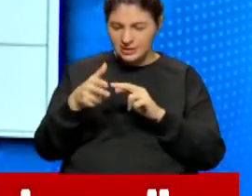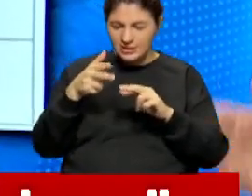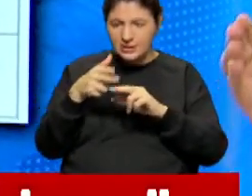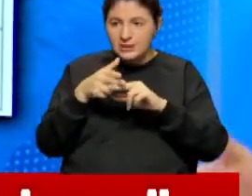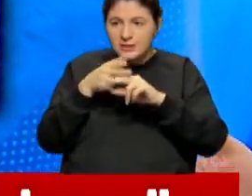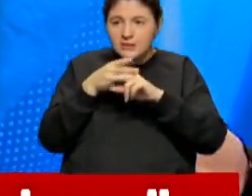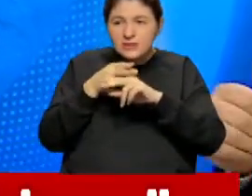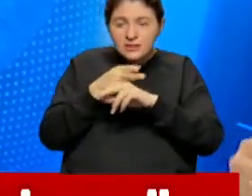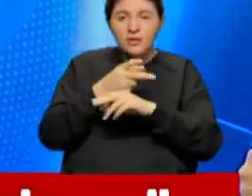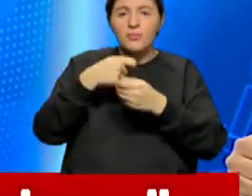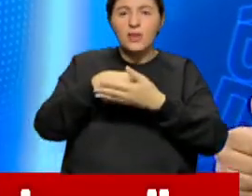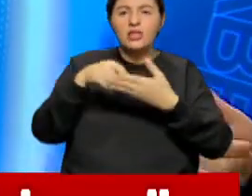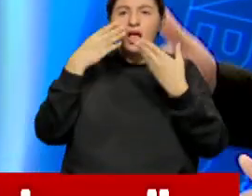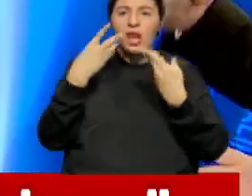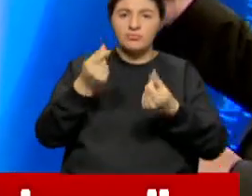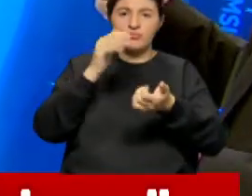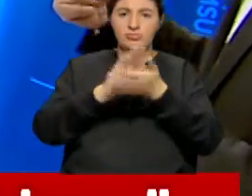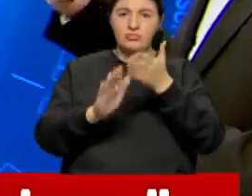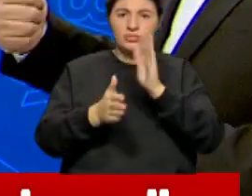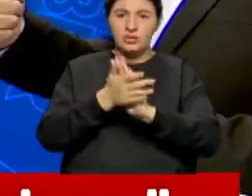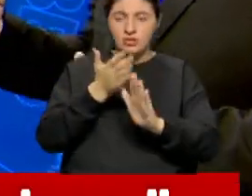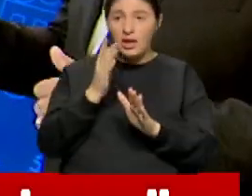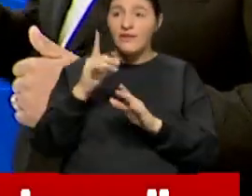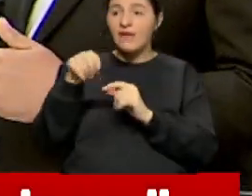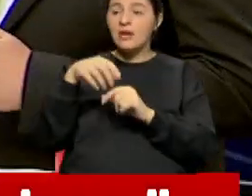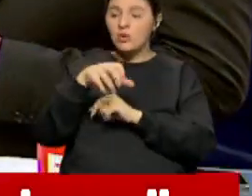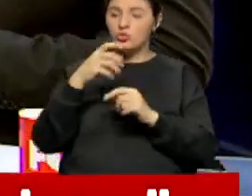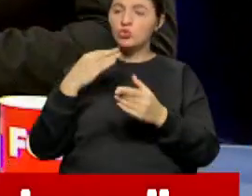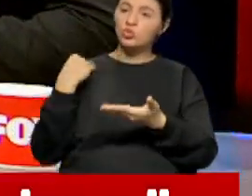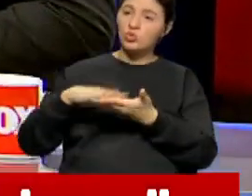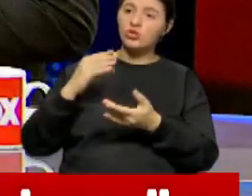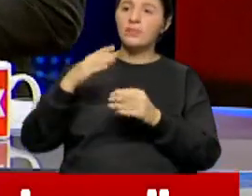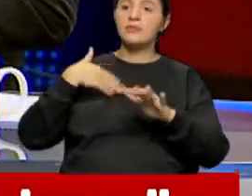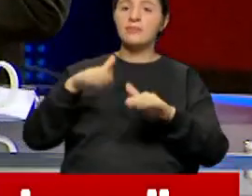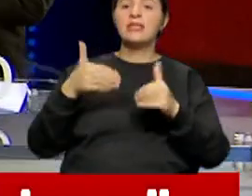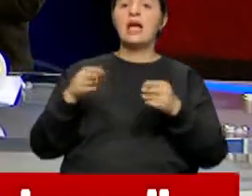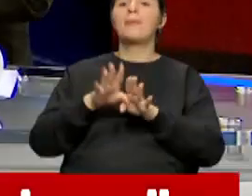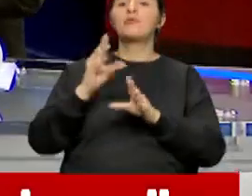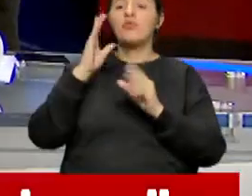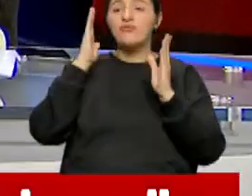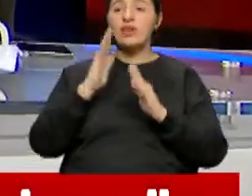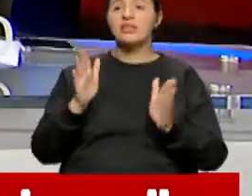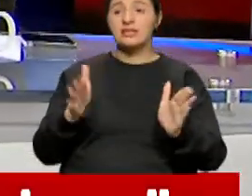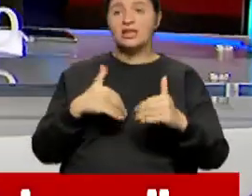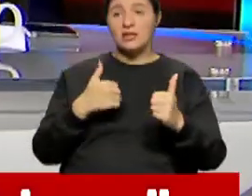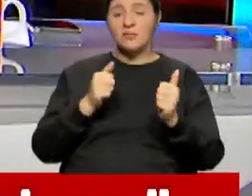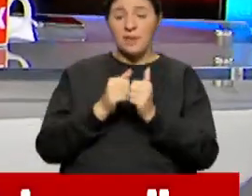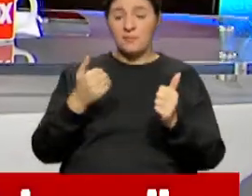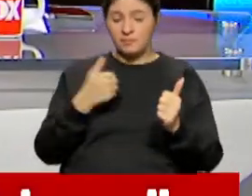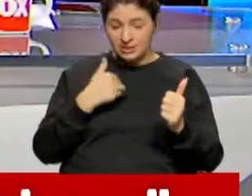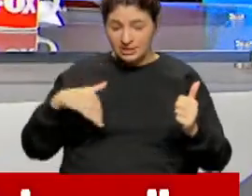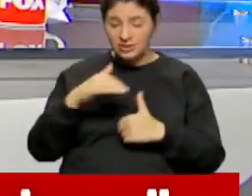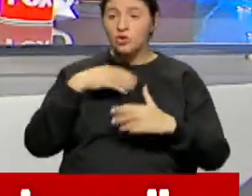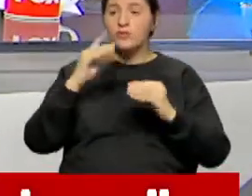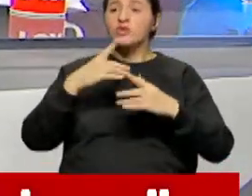kırpa kırpa ücretlerinin maaşı Eridi vergi dilimi güncellensin diye biz meclis kapanmadan Çok kez sendikalar da Bizler de